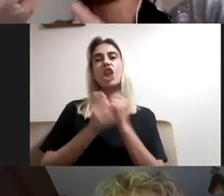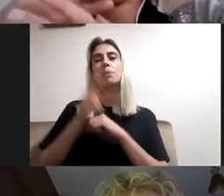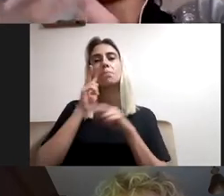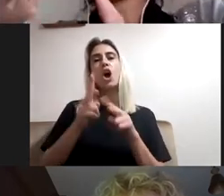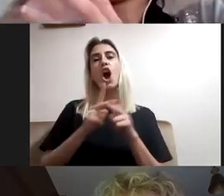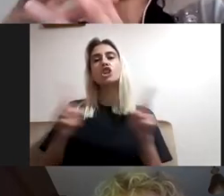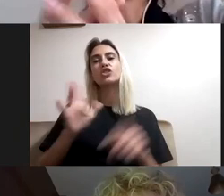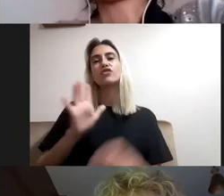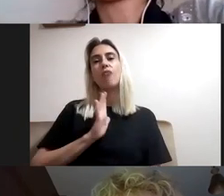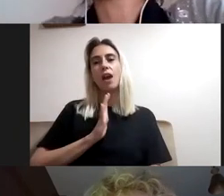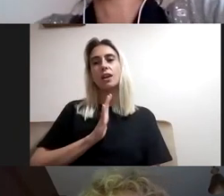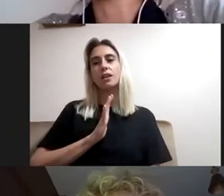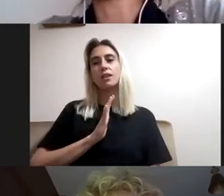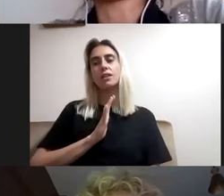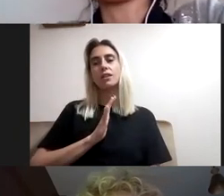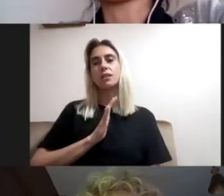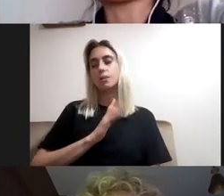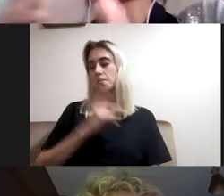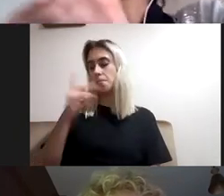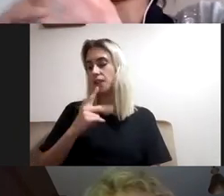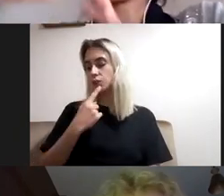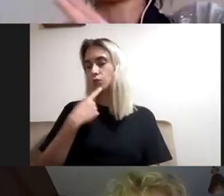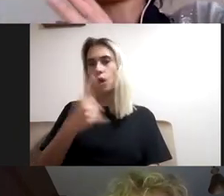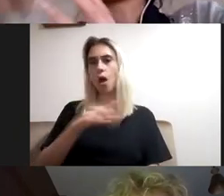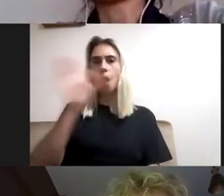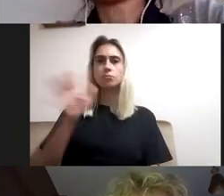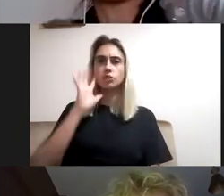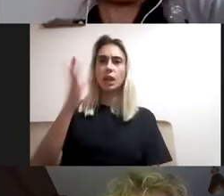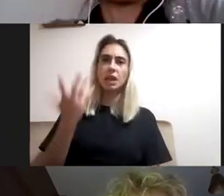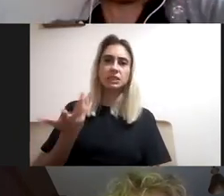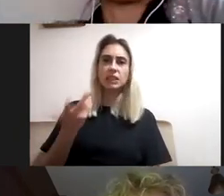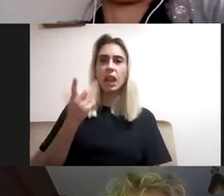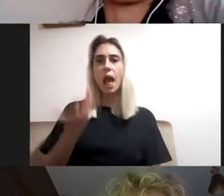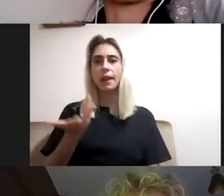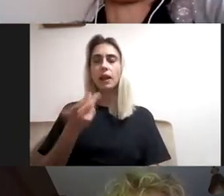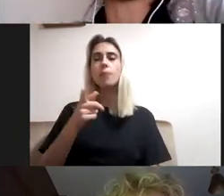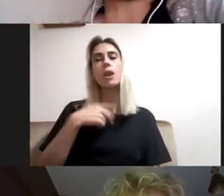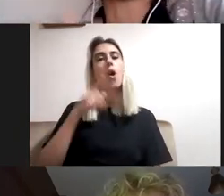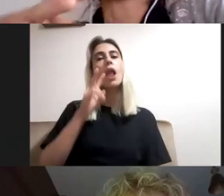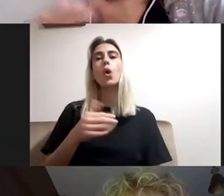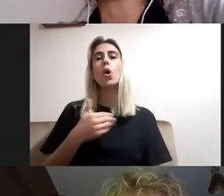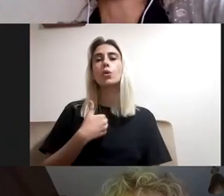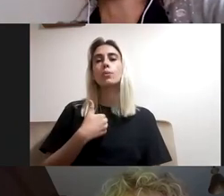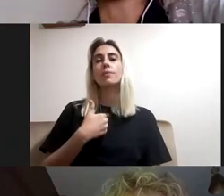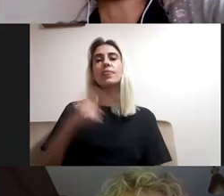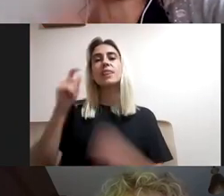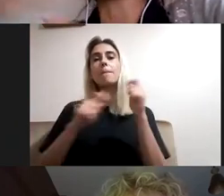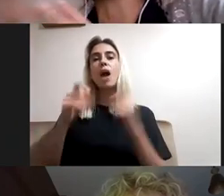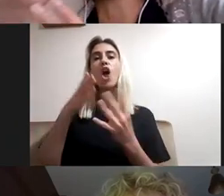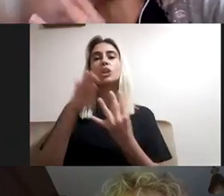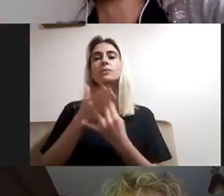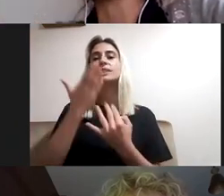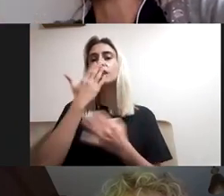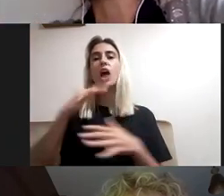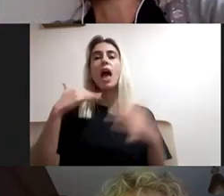çok bazen söyleyince böyle herkes şaşırıyor. Nasıl yani falan. Öyle görüyorum çünkü. Yapı erişilebilirlik benim için sadece engelli